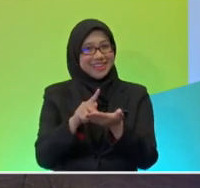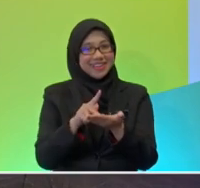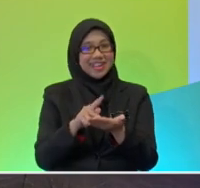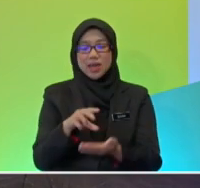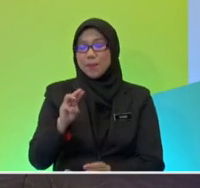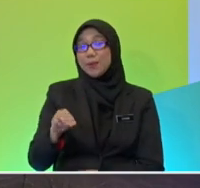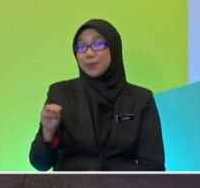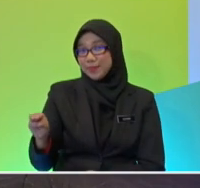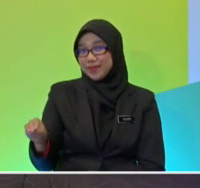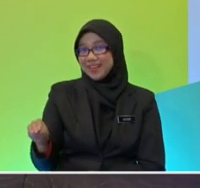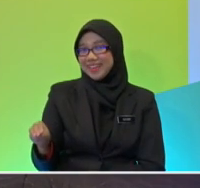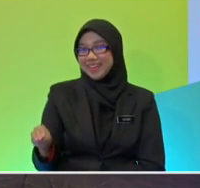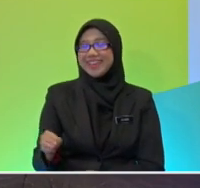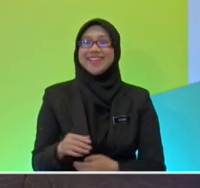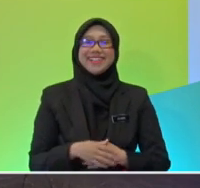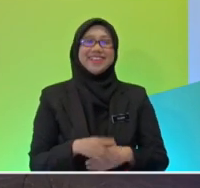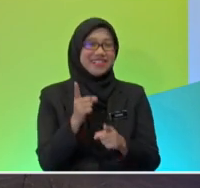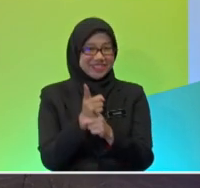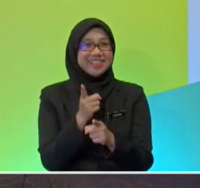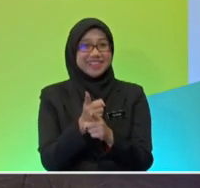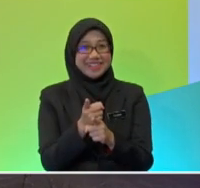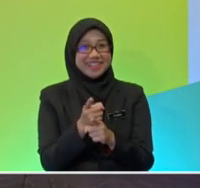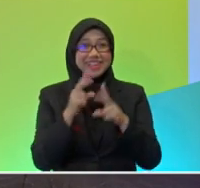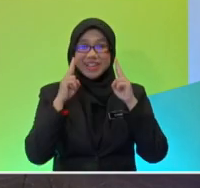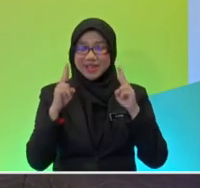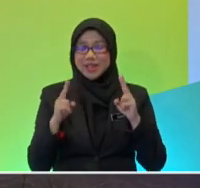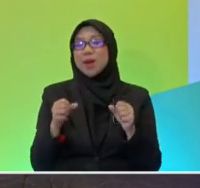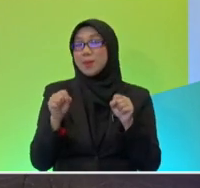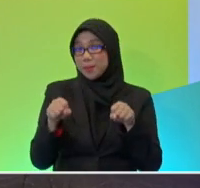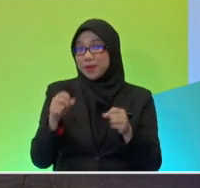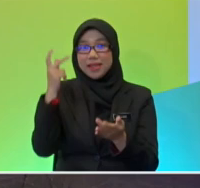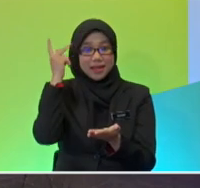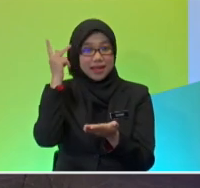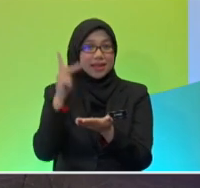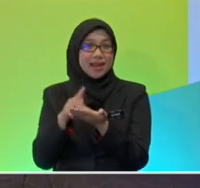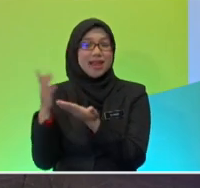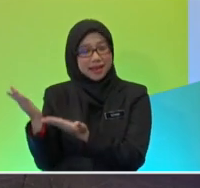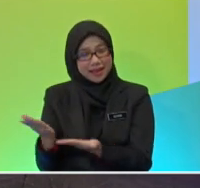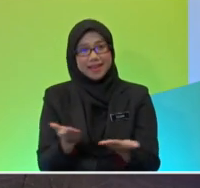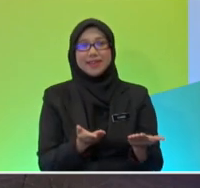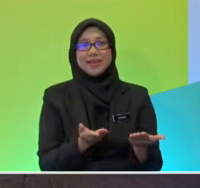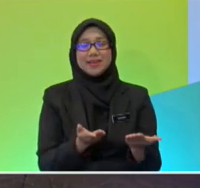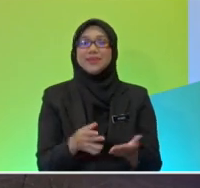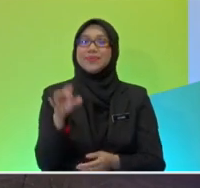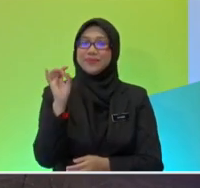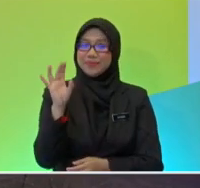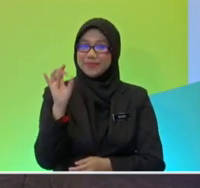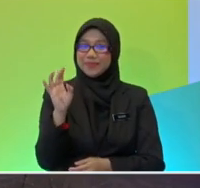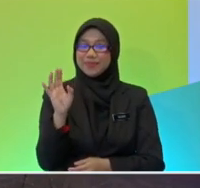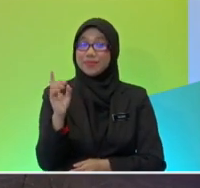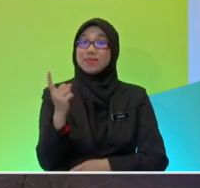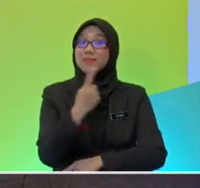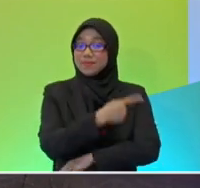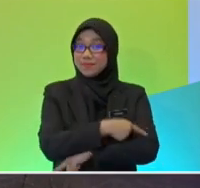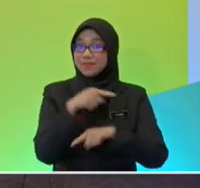kita yang lain Betulkah Ustadzah perkenalkan mereka kepada kami Ayo boleh Insyaallah pada hari ini ada